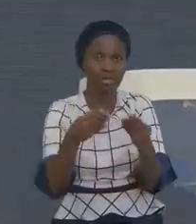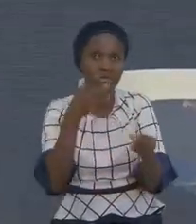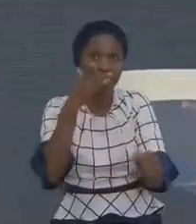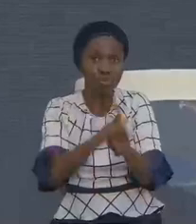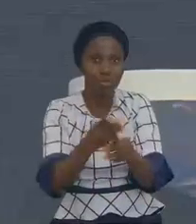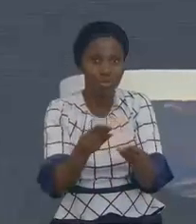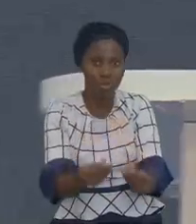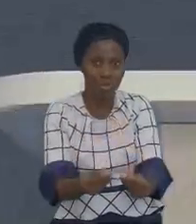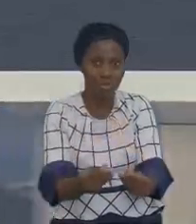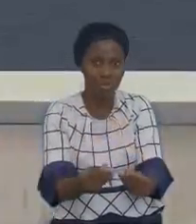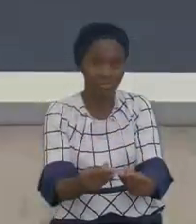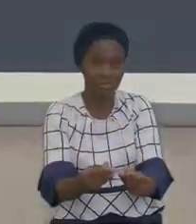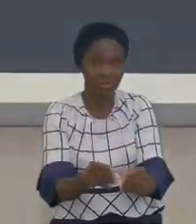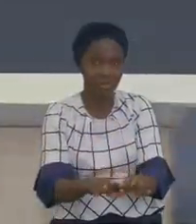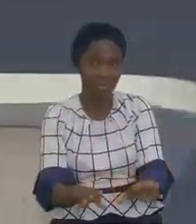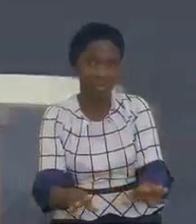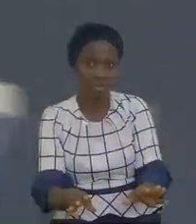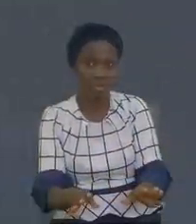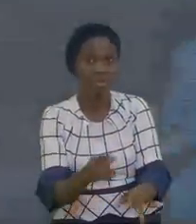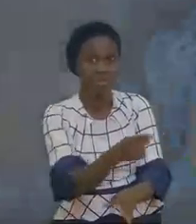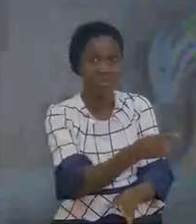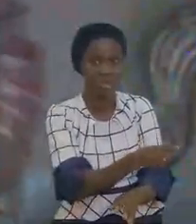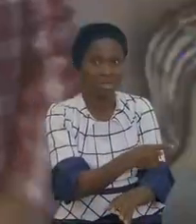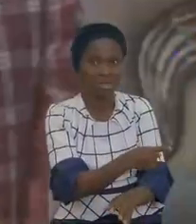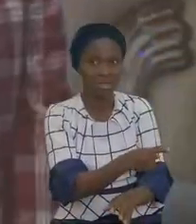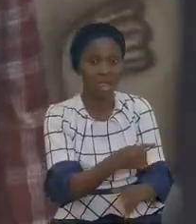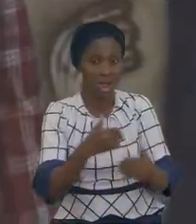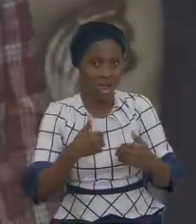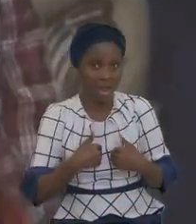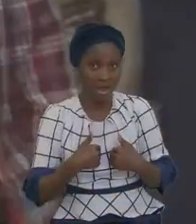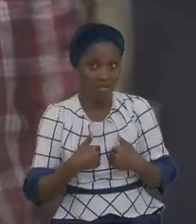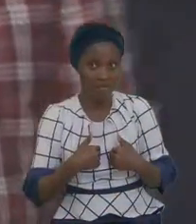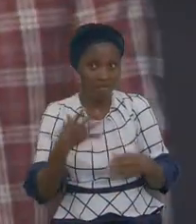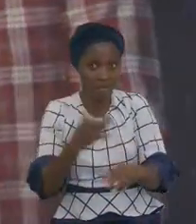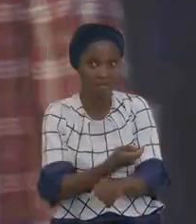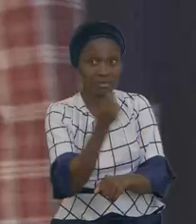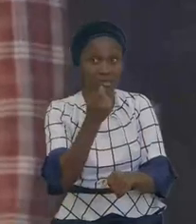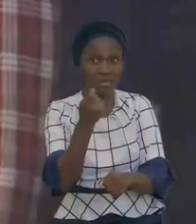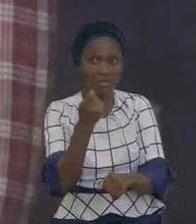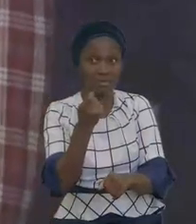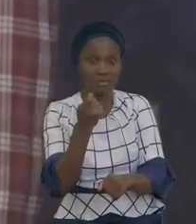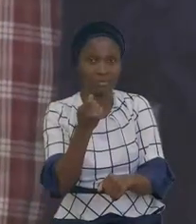Ils avaient le triomphe, mais ils n'avaient pas une langue domptée.